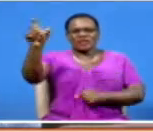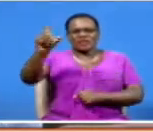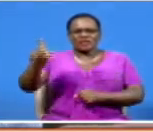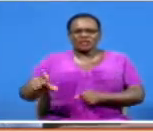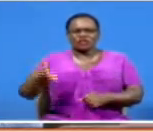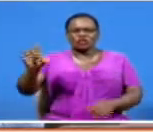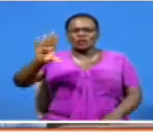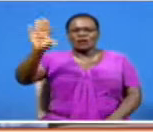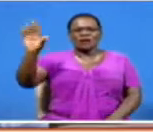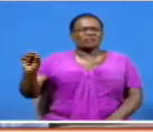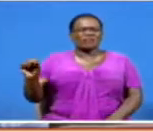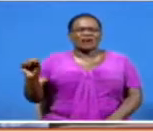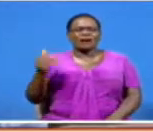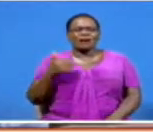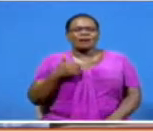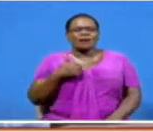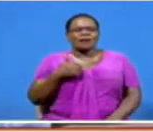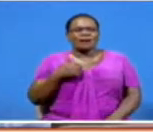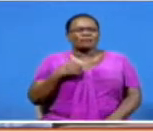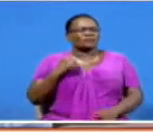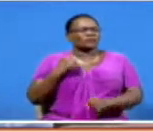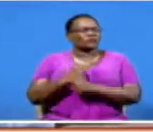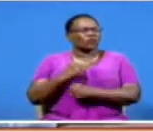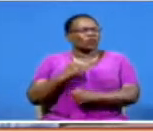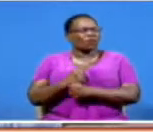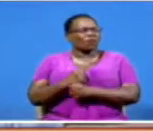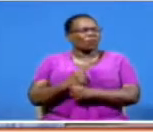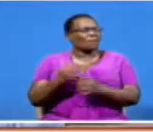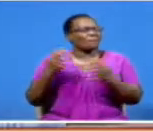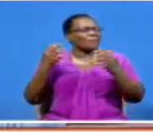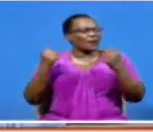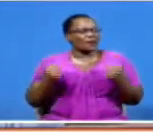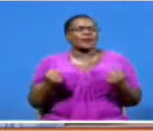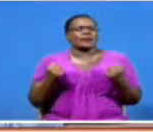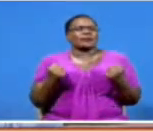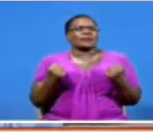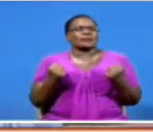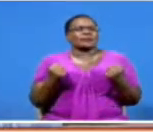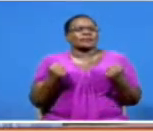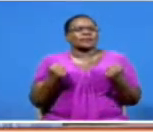Afrika wana kazi kubwa sana.